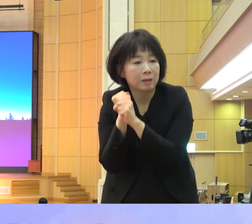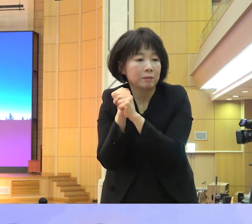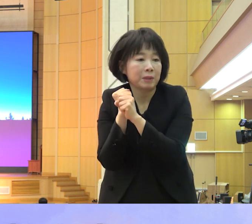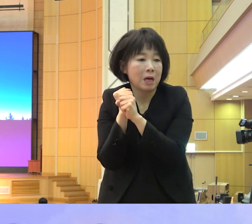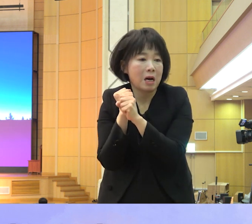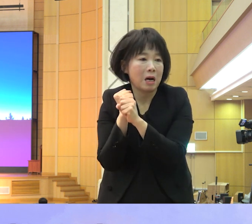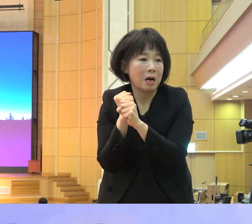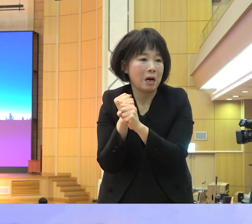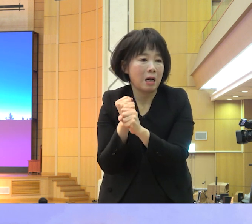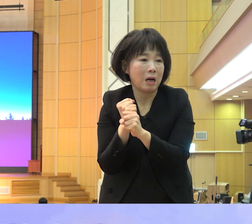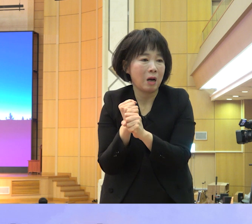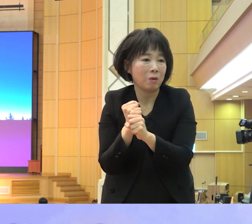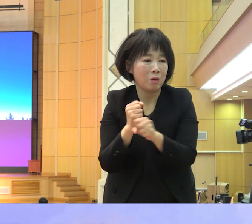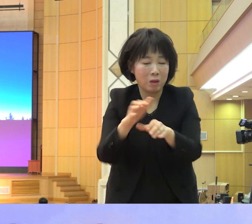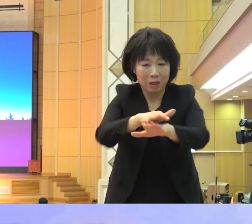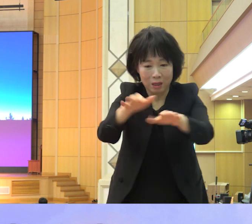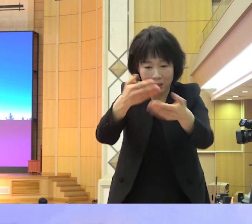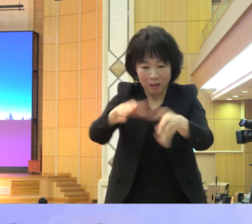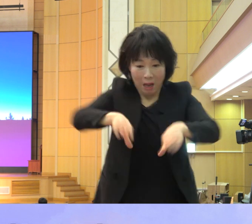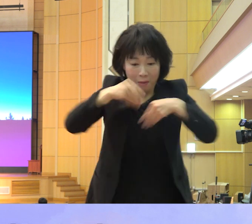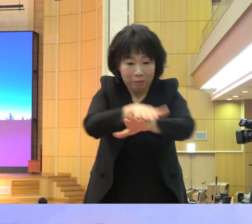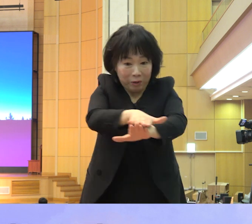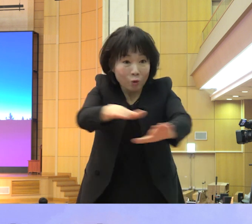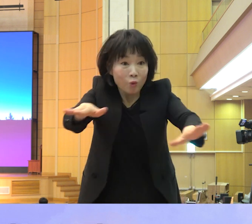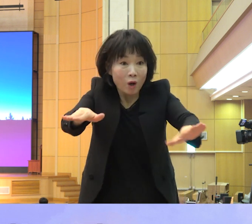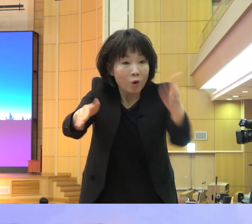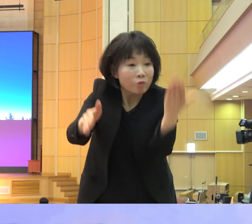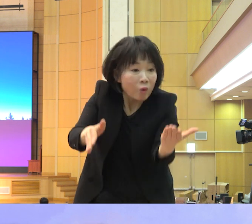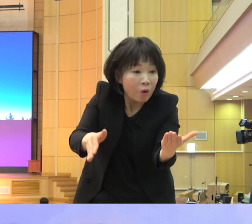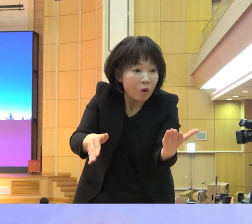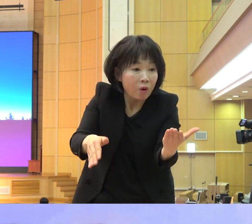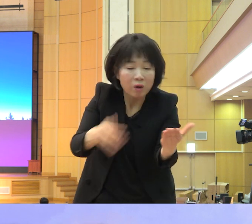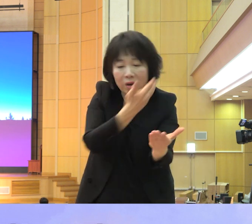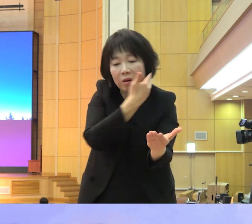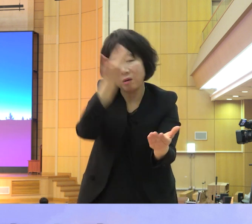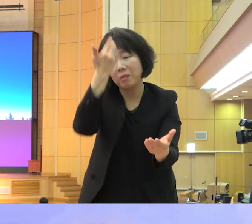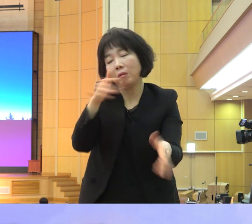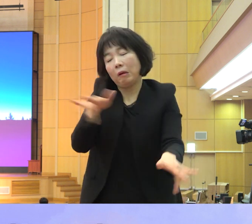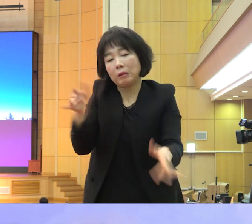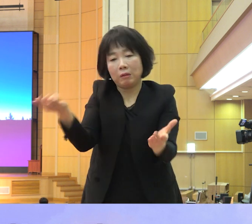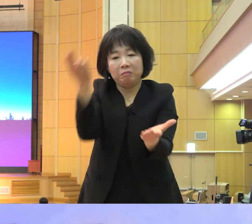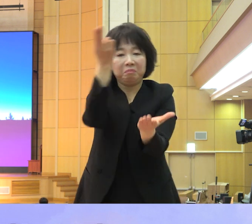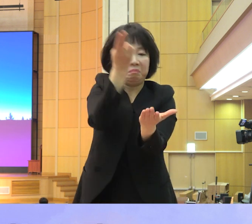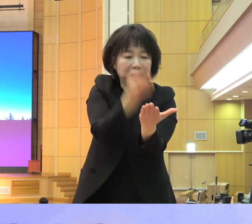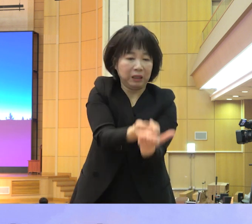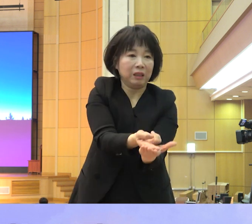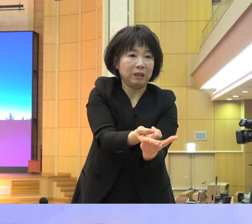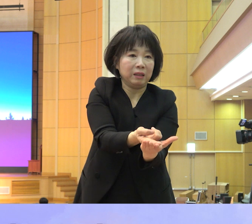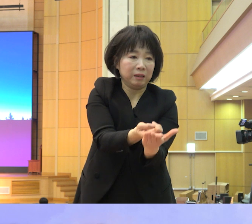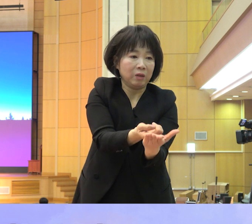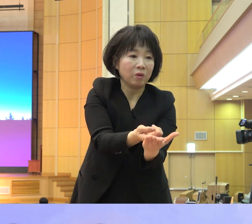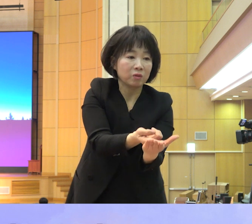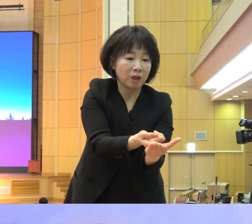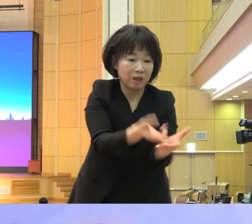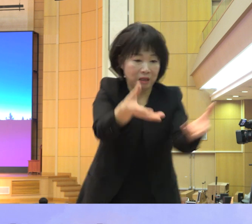침대와 요 위에 뉘고 길바닥 가에다 뉘어놓고